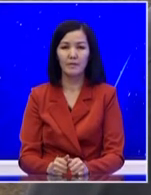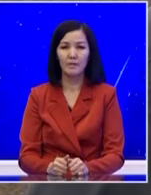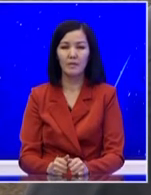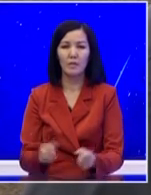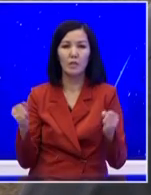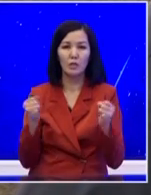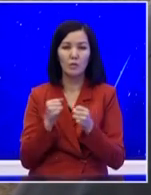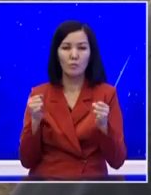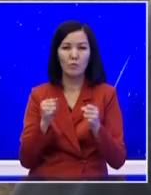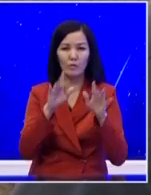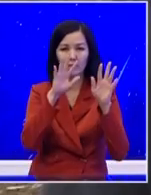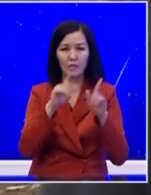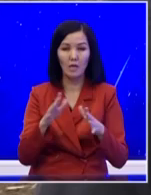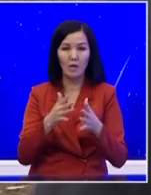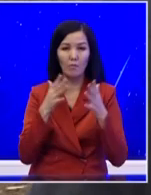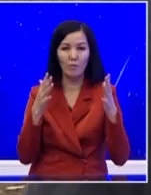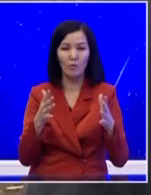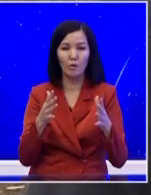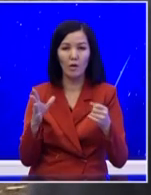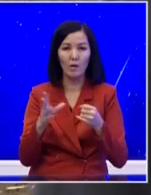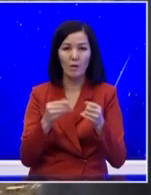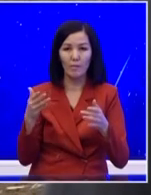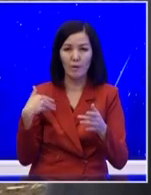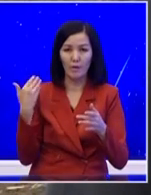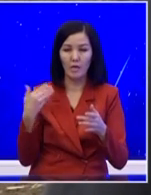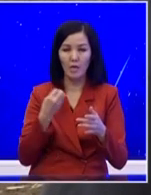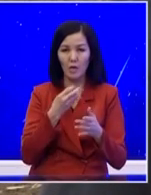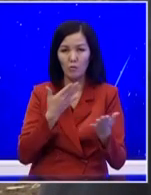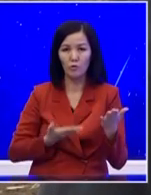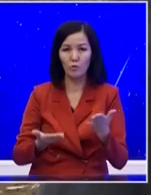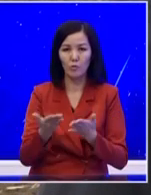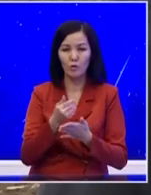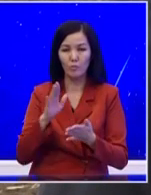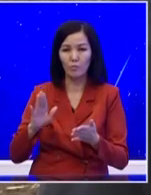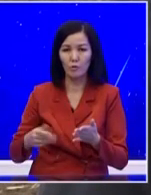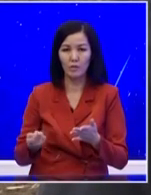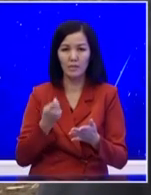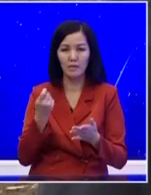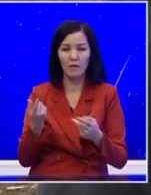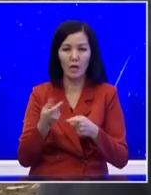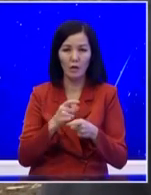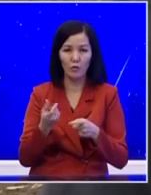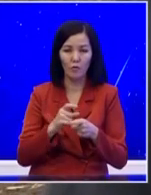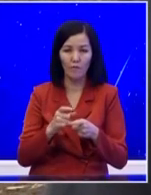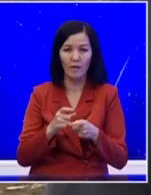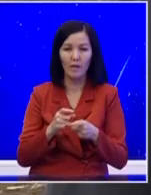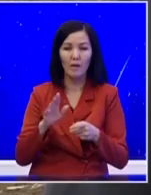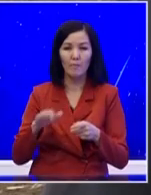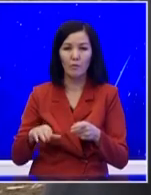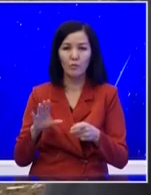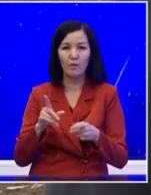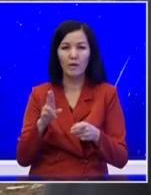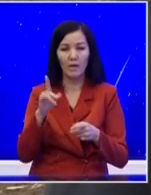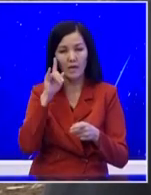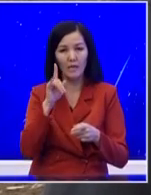Зимой у нас в Каркаре снега много, поэтому земля плодородная и ожидаем хороший урожай. После зерновых будем сеять картофель. Через КАЗ «Агрофинанс»